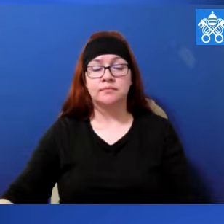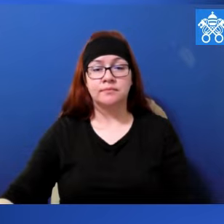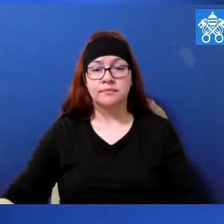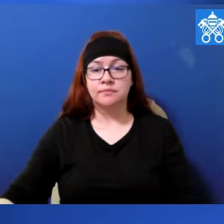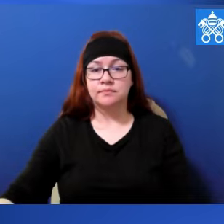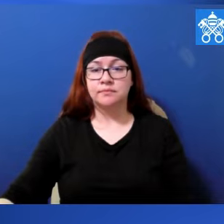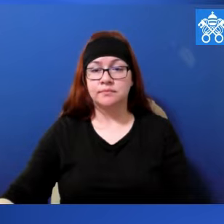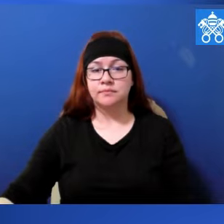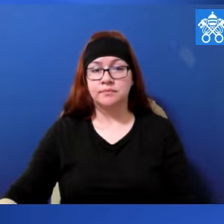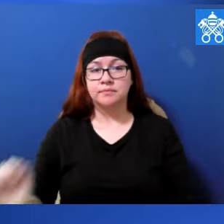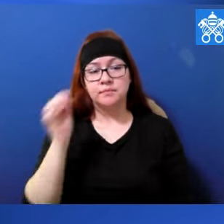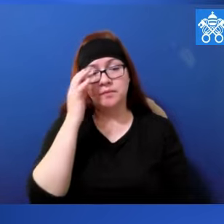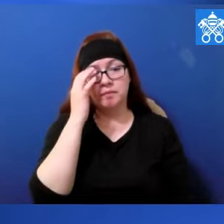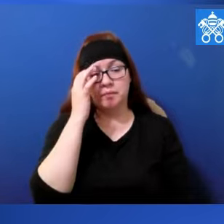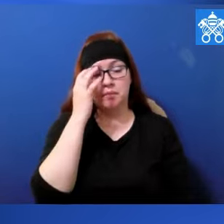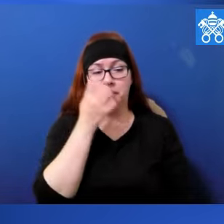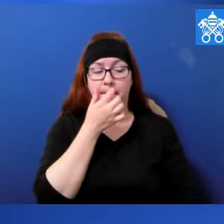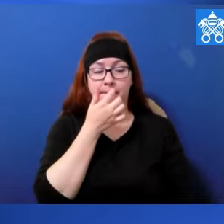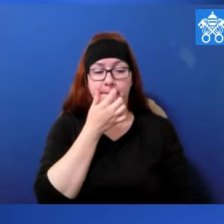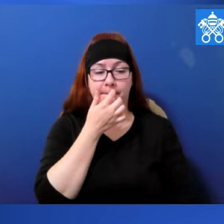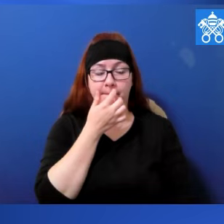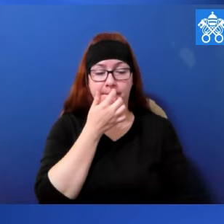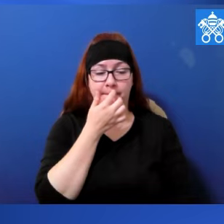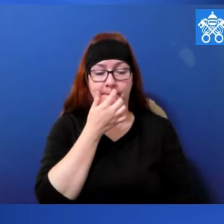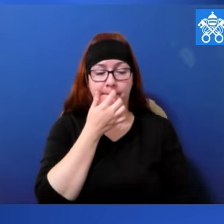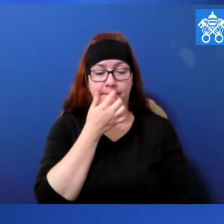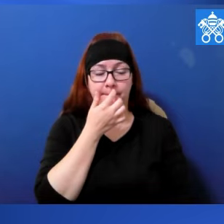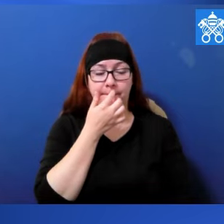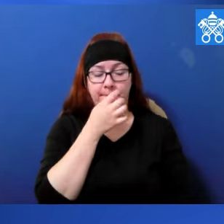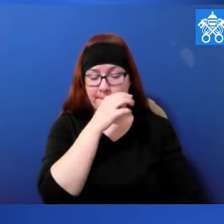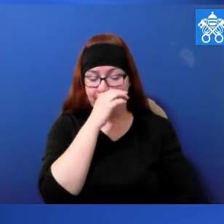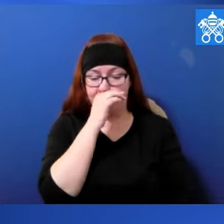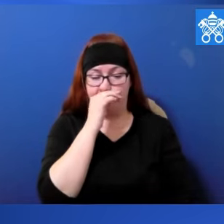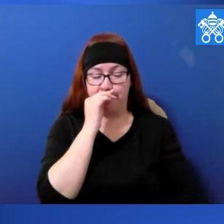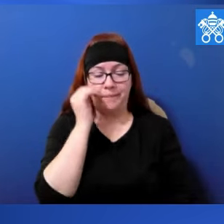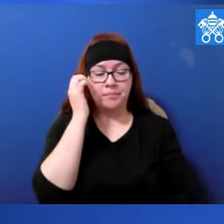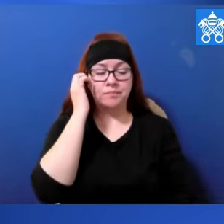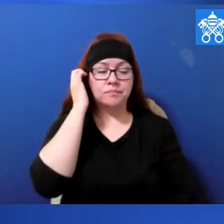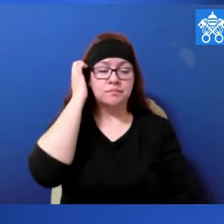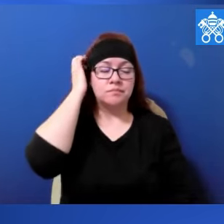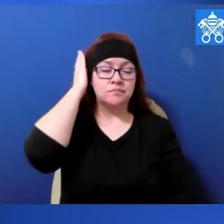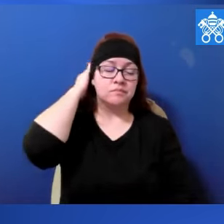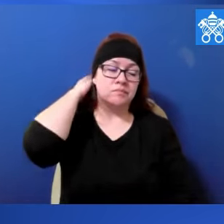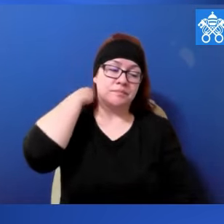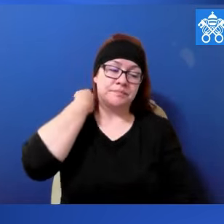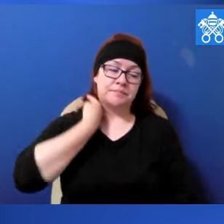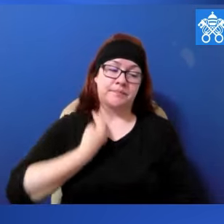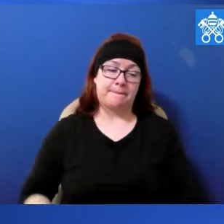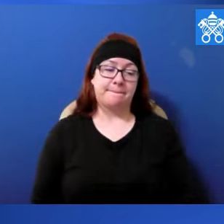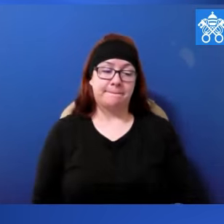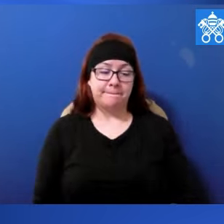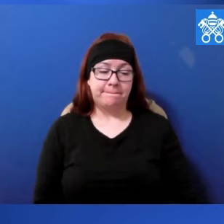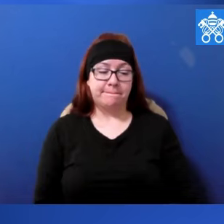ليموت. لذلك علينا أن نوسع طرق الوصول الآمنة والمنتظمة لهم، ونسهل اللجوء